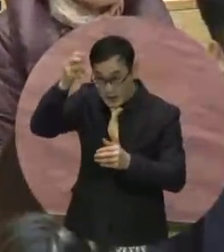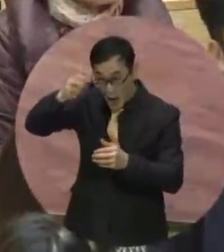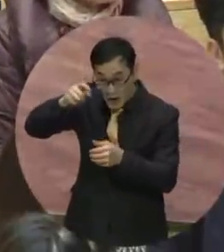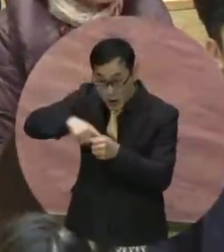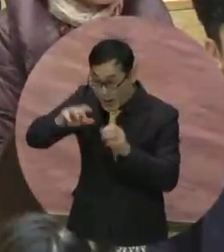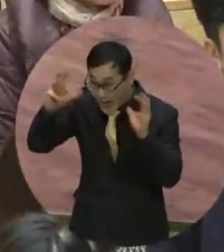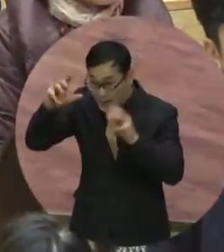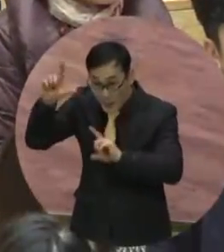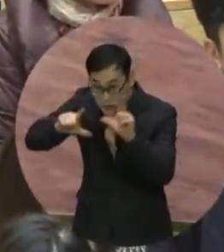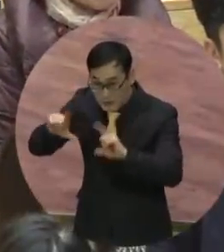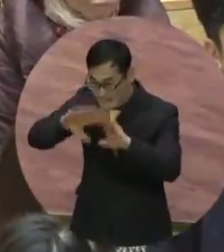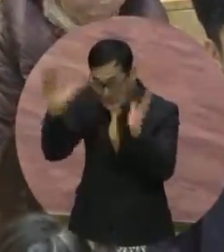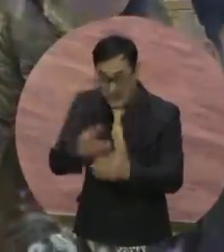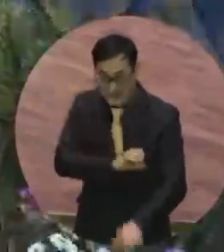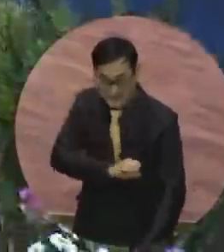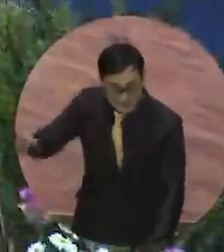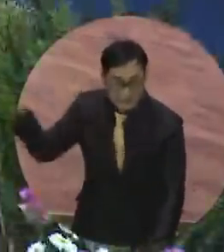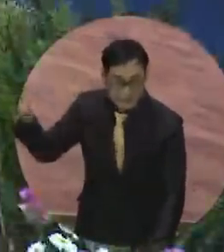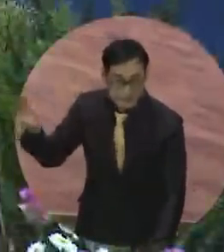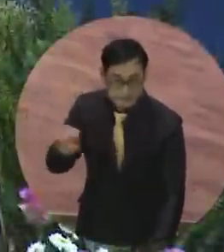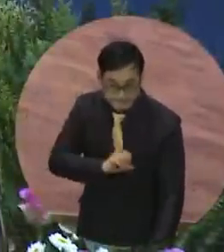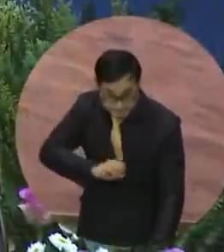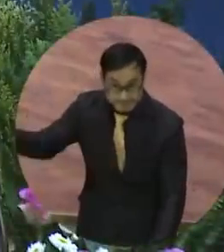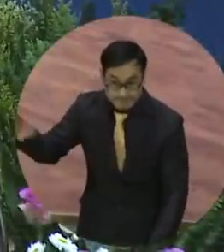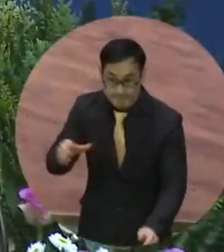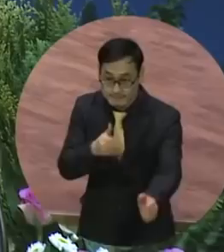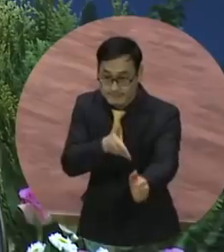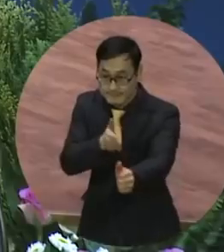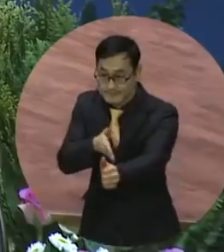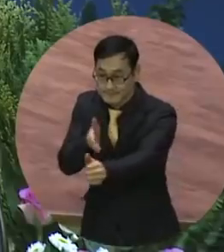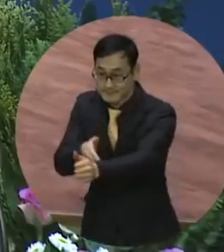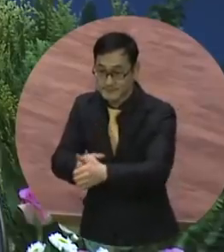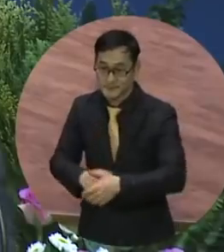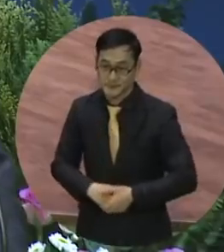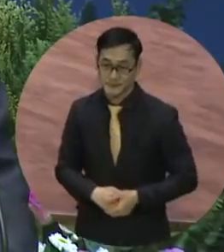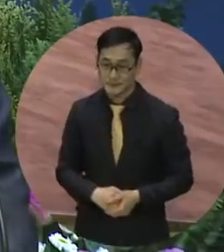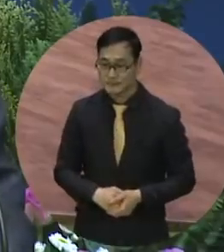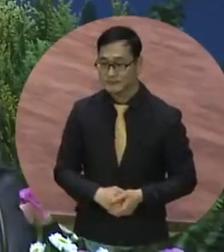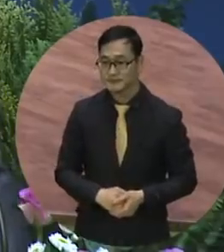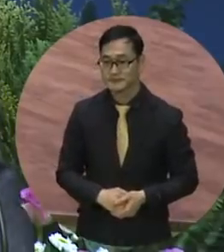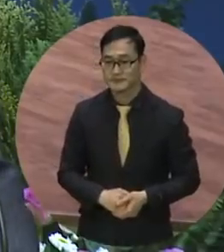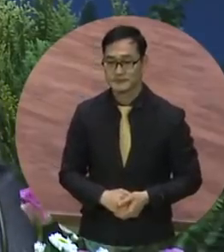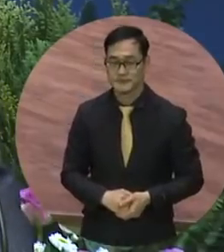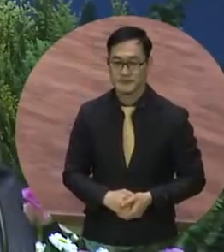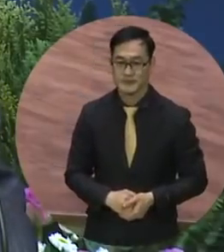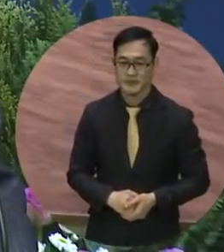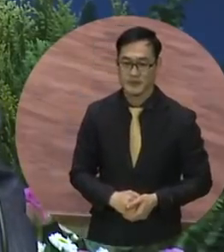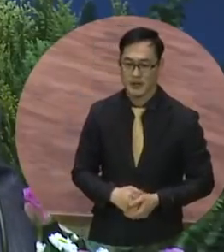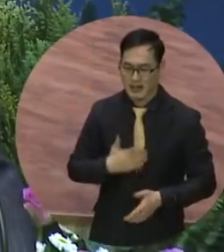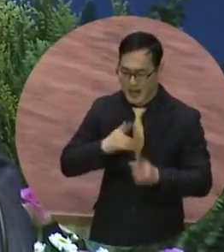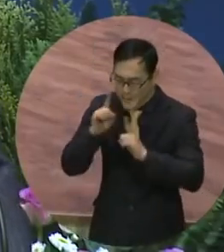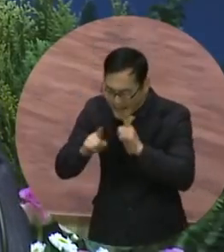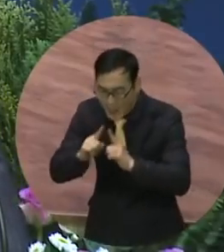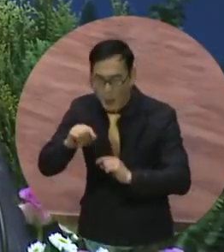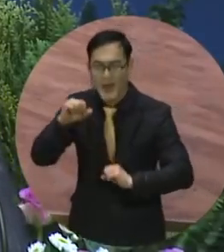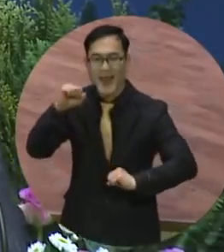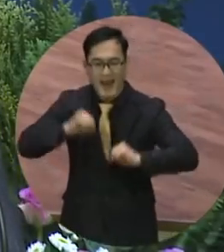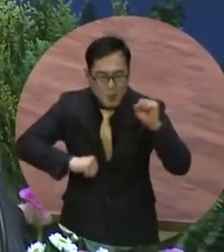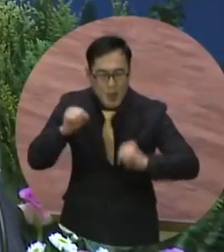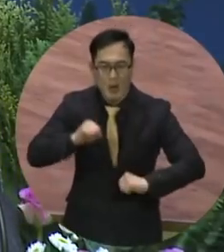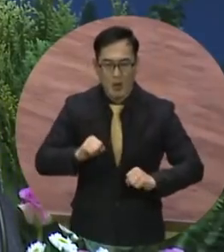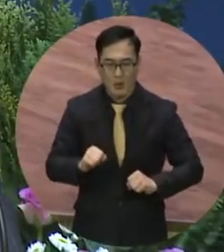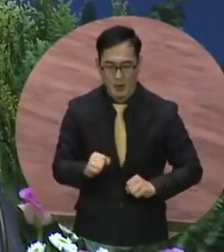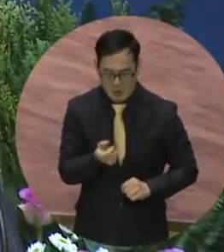영적 어린아이의 일. 어린아이 같아. 회의하고 대화하는 말하는 건 어린아이 같아. 소소한